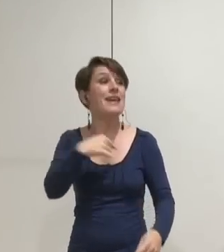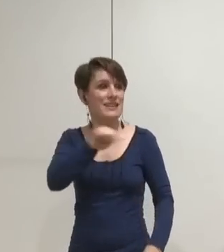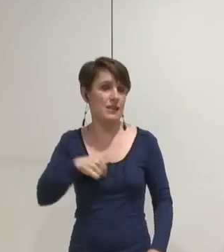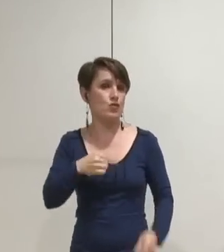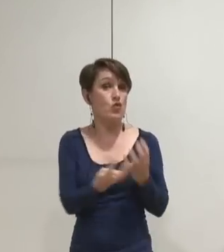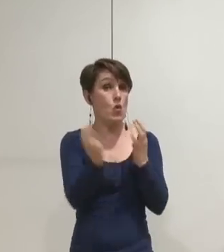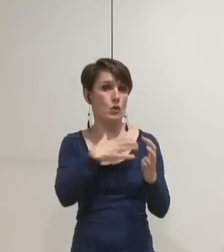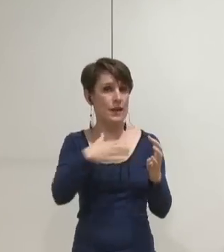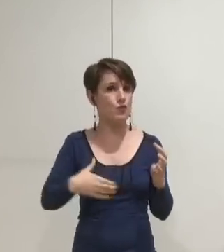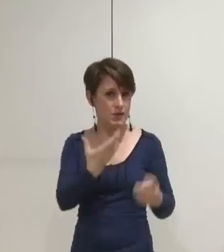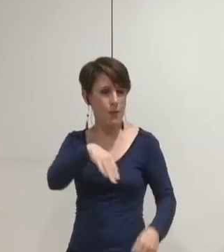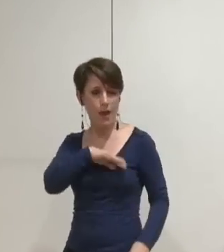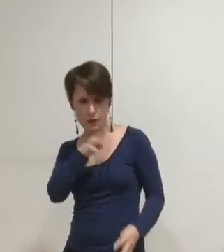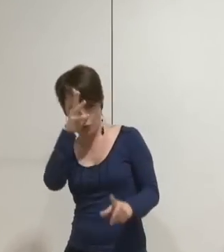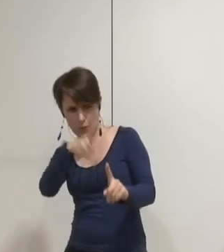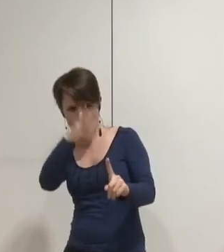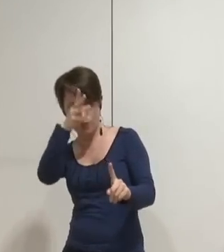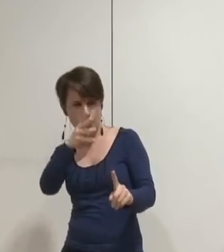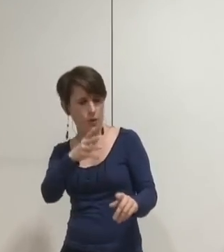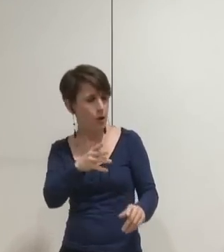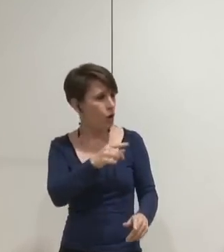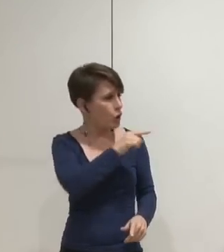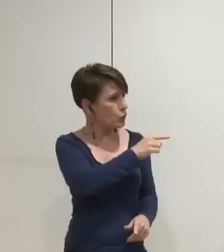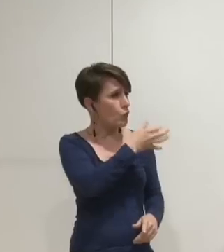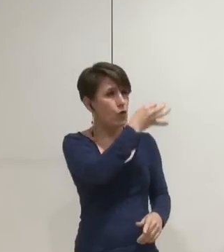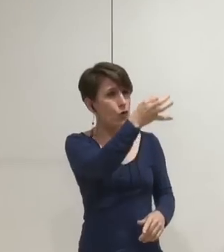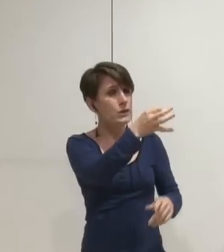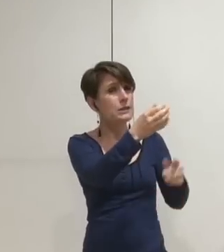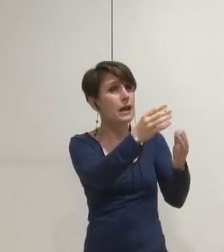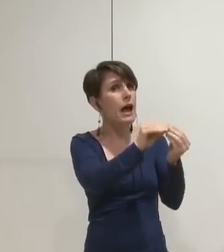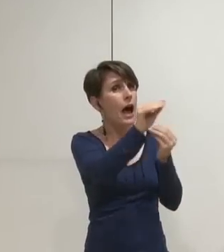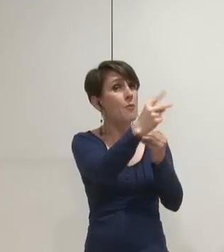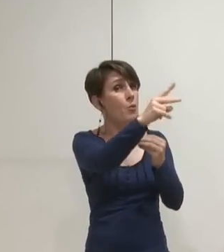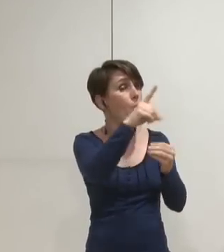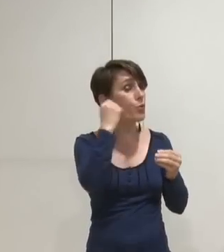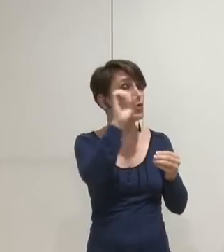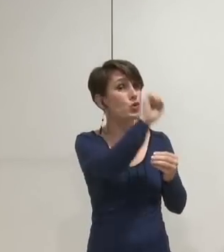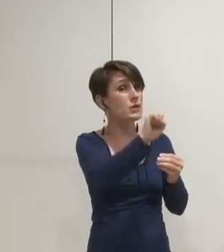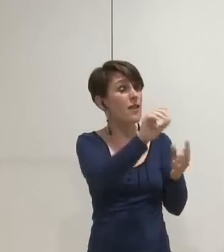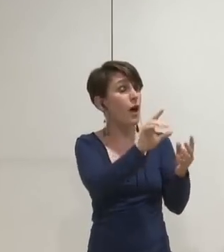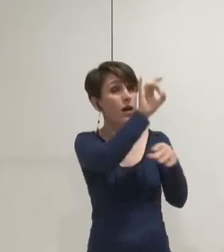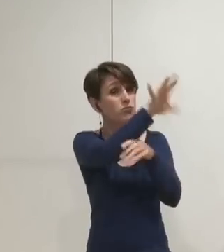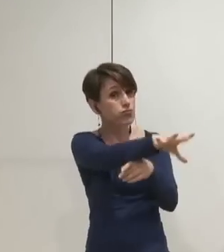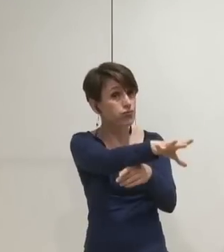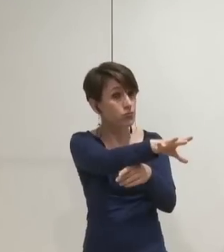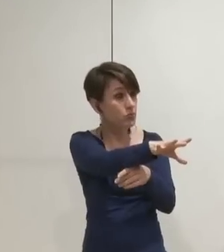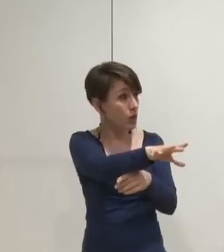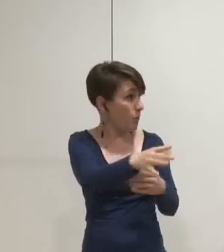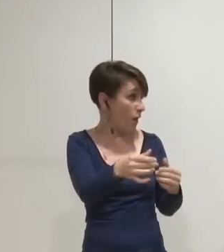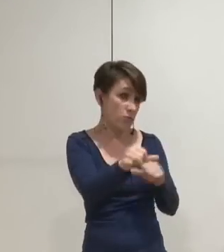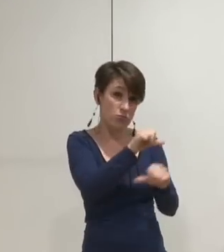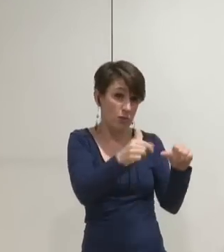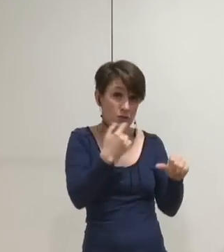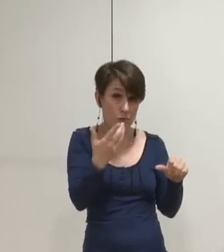et dire que l'amendement est irrecevable serait en quelque sorte expliquer que notre vote ne sert à rien ce